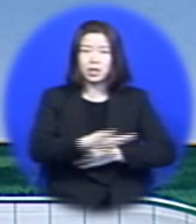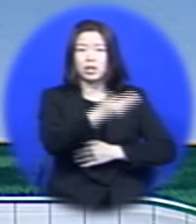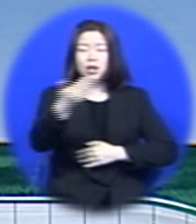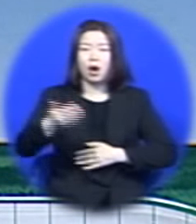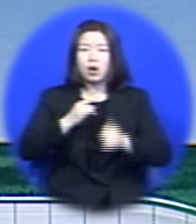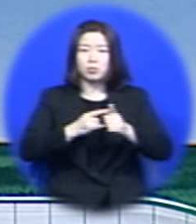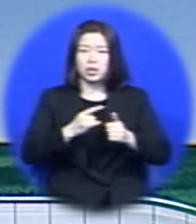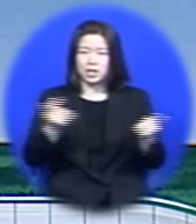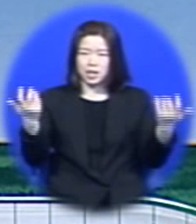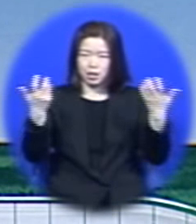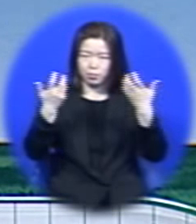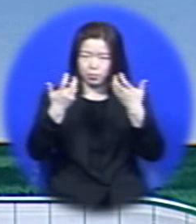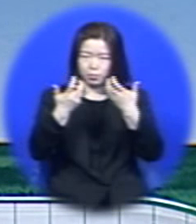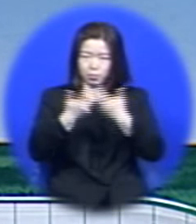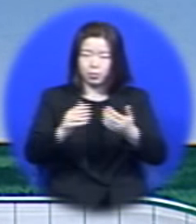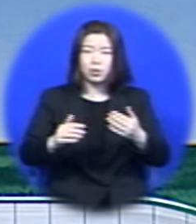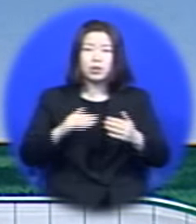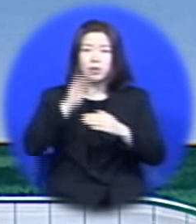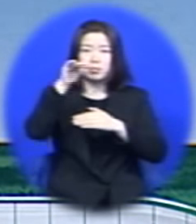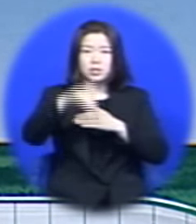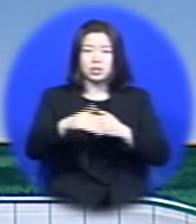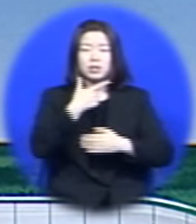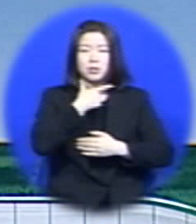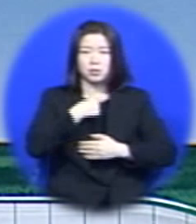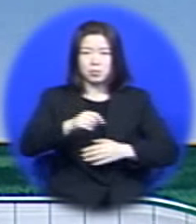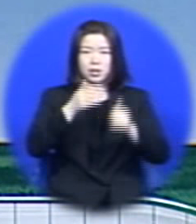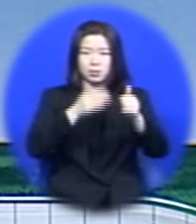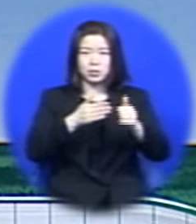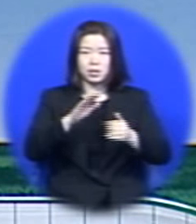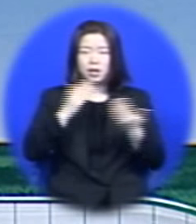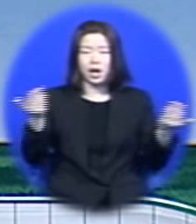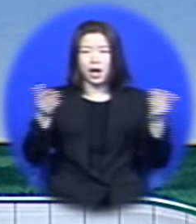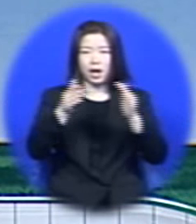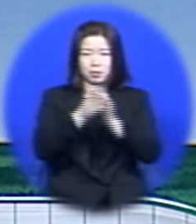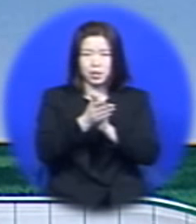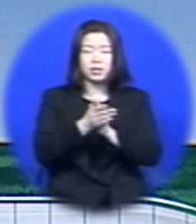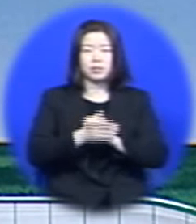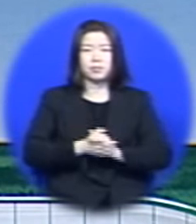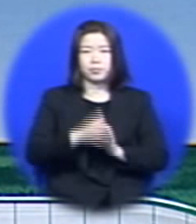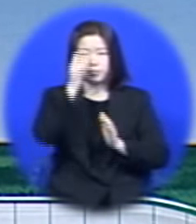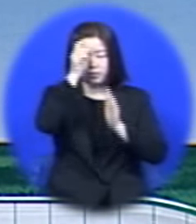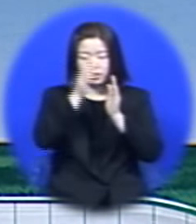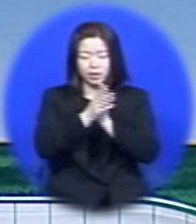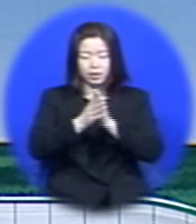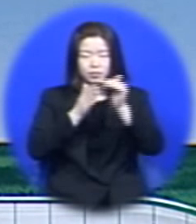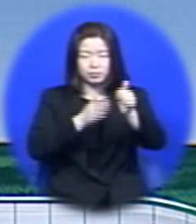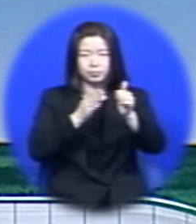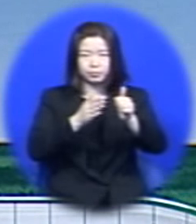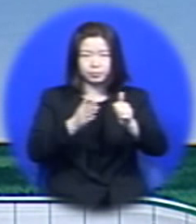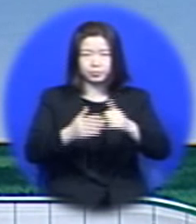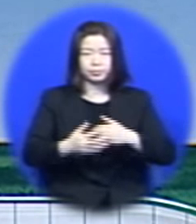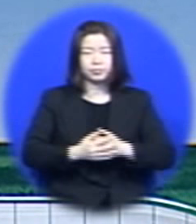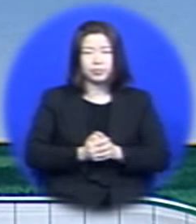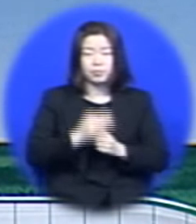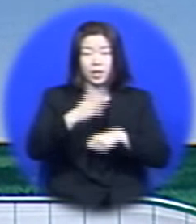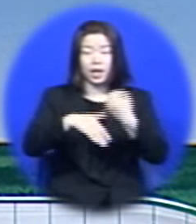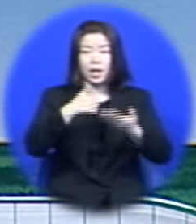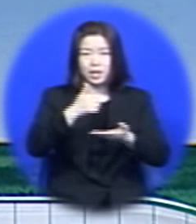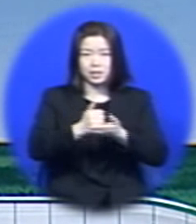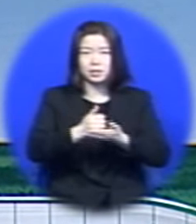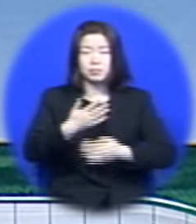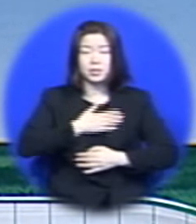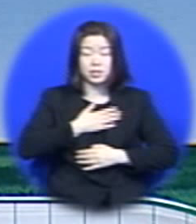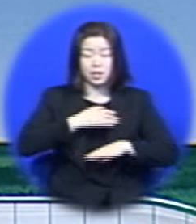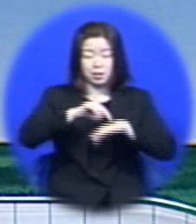여러분에게 차고 넘치기를 바랍니다. 아멘. 기도하십시다. 하나님,